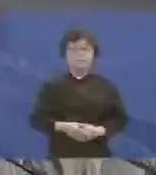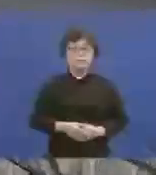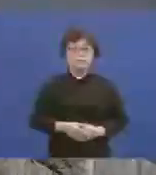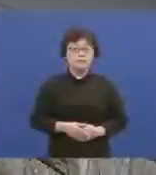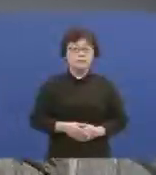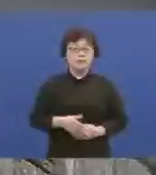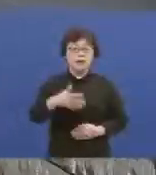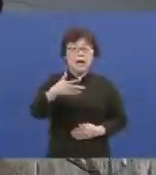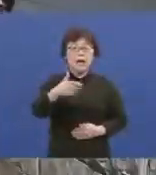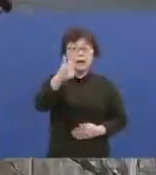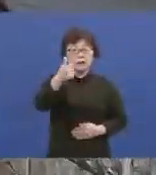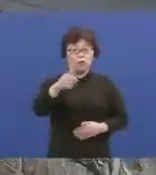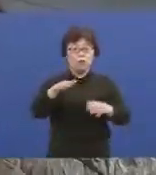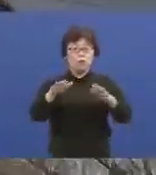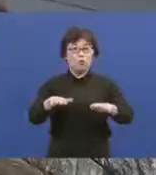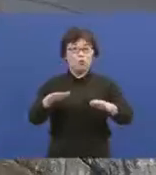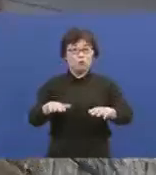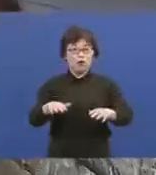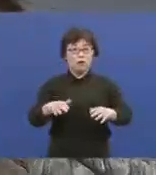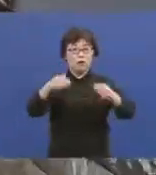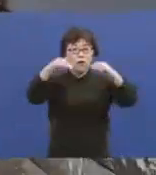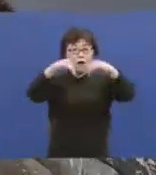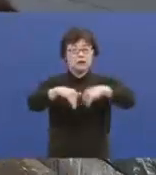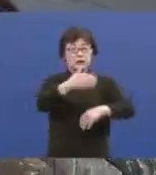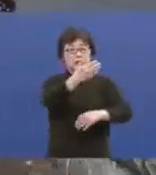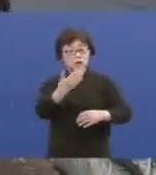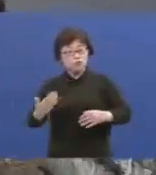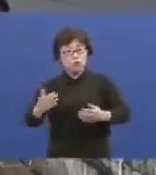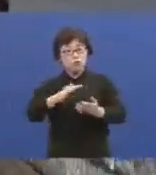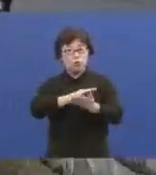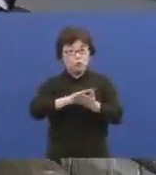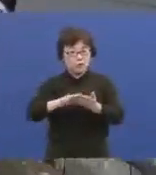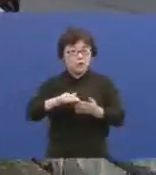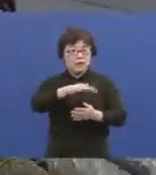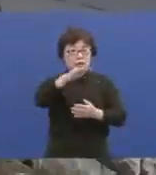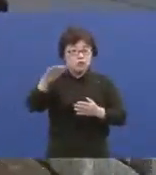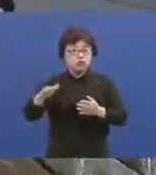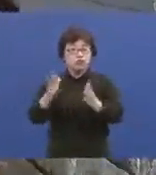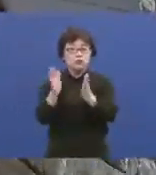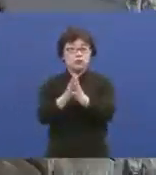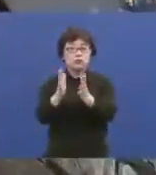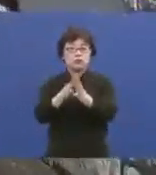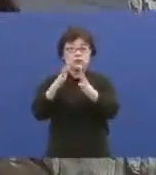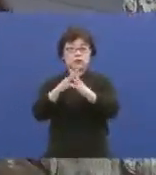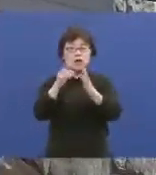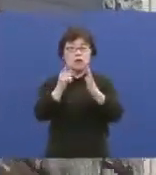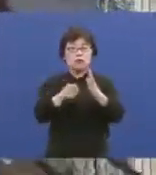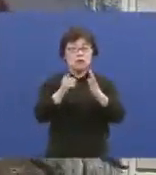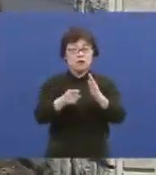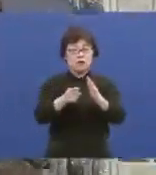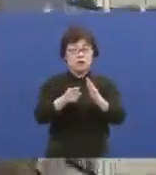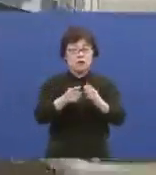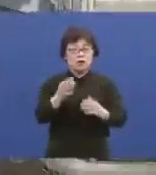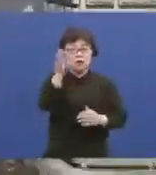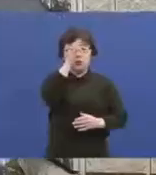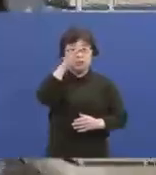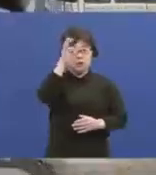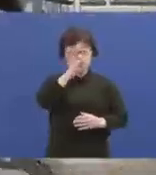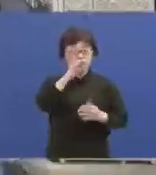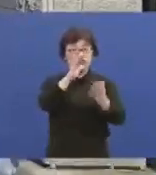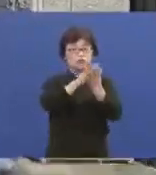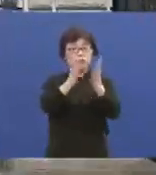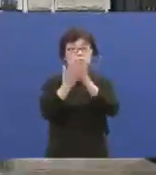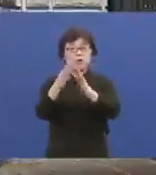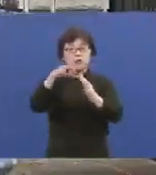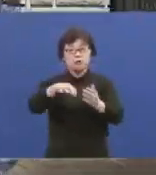市長、はい、今回は摂津峡の渓谷美と周辺の寺社を訪ねる桜の園コースを歩いてみたいと思います。 はい、